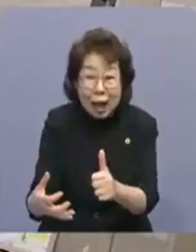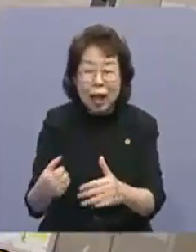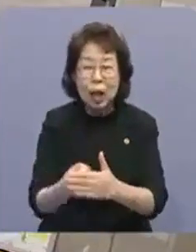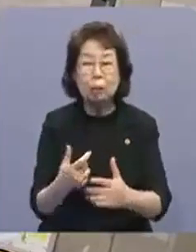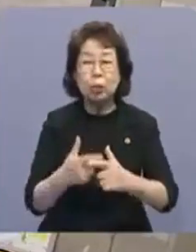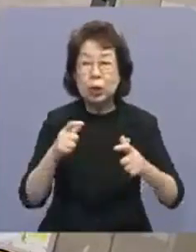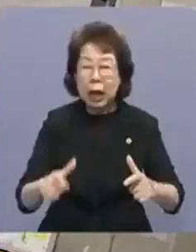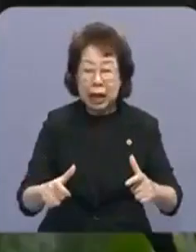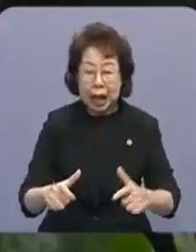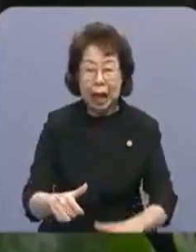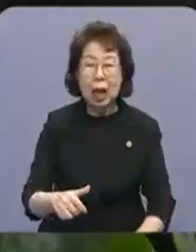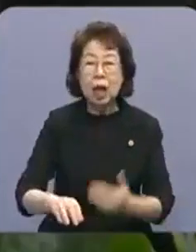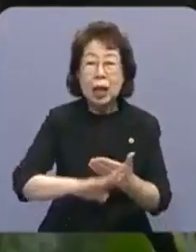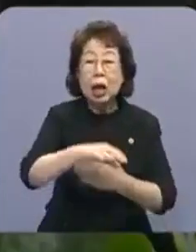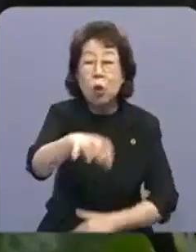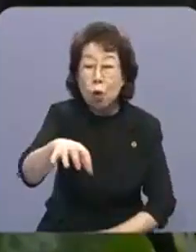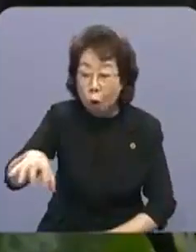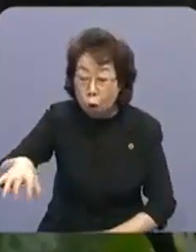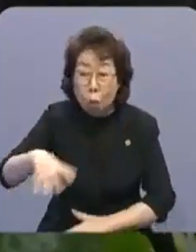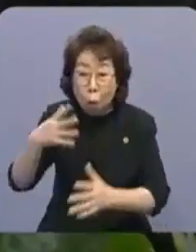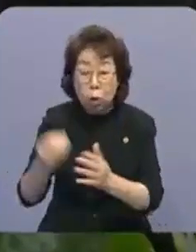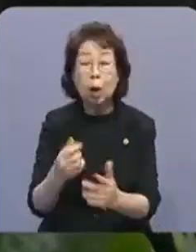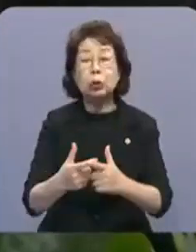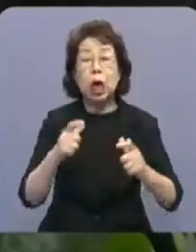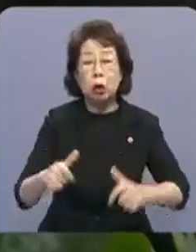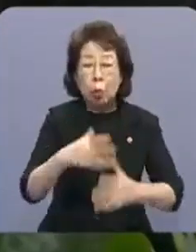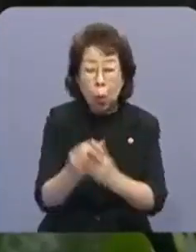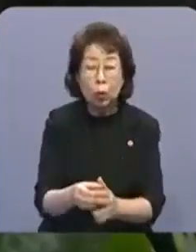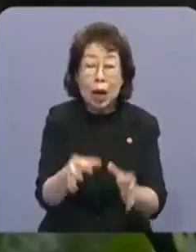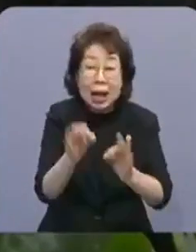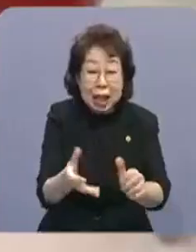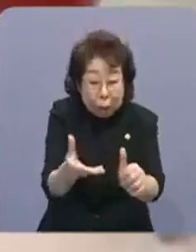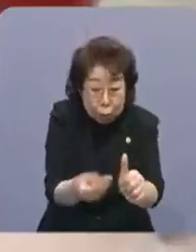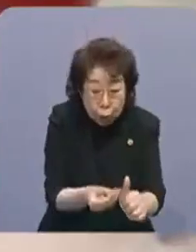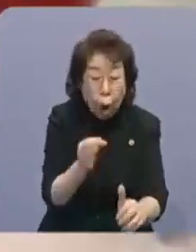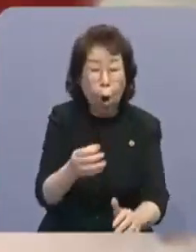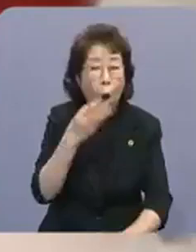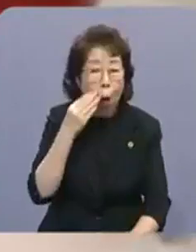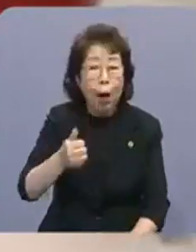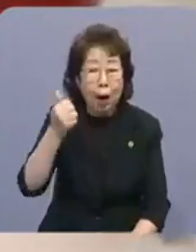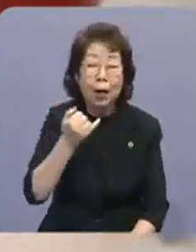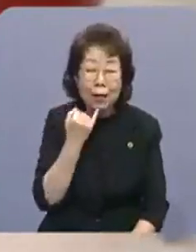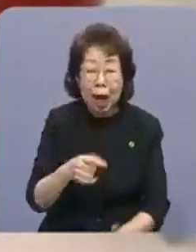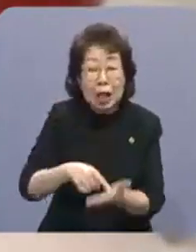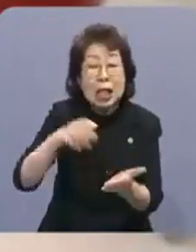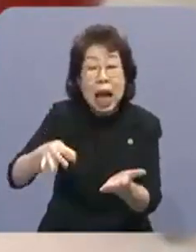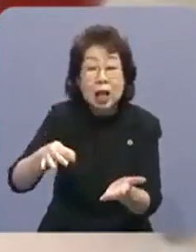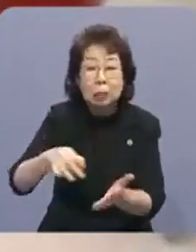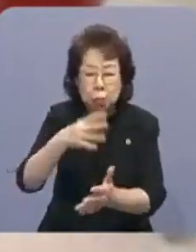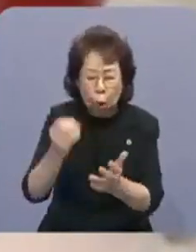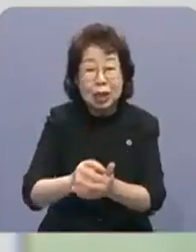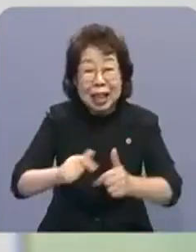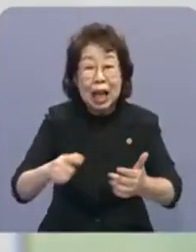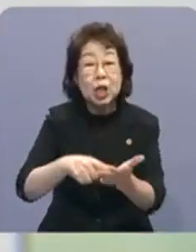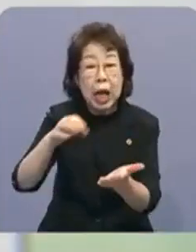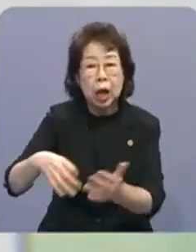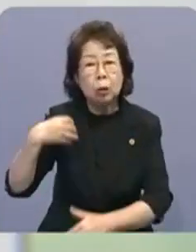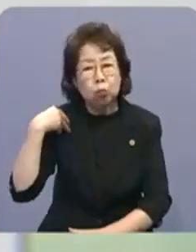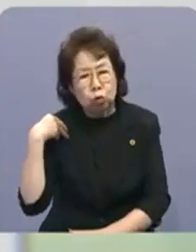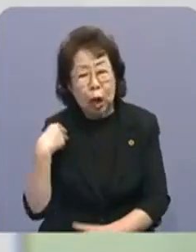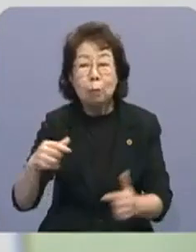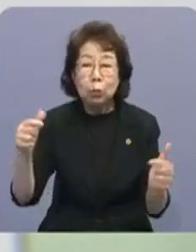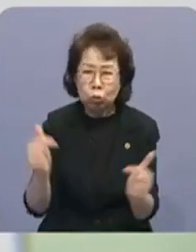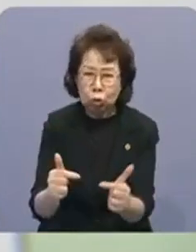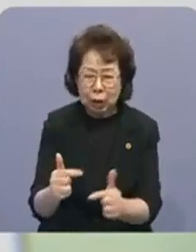부산에서는 16개 구군 모두 주택담보대출 요건이 완화되고 양도세와 종부세 등 각종 세금 부담도